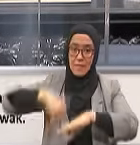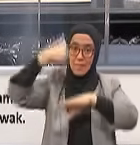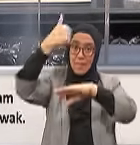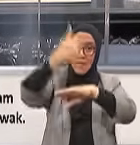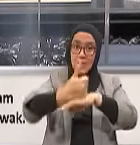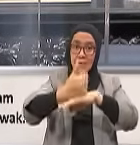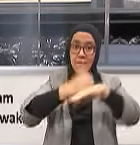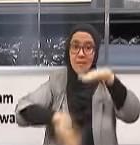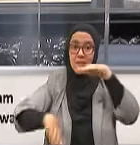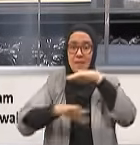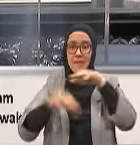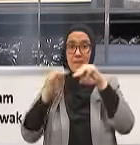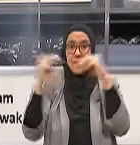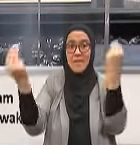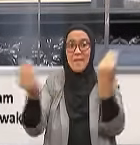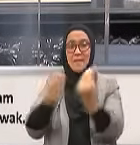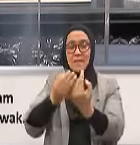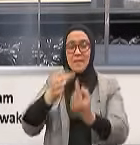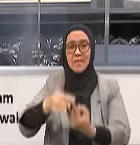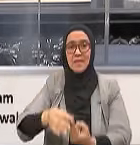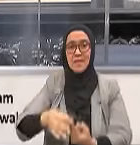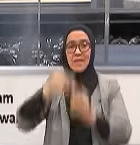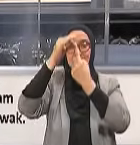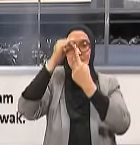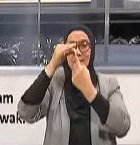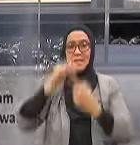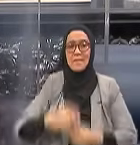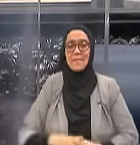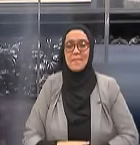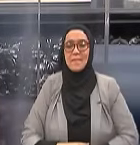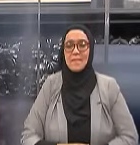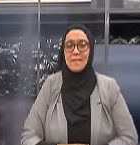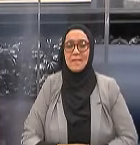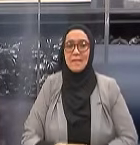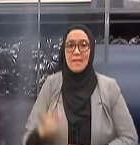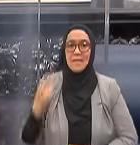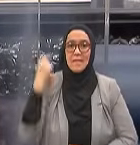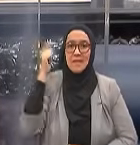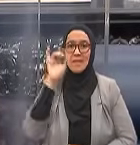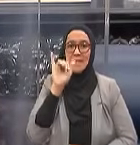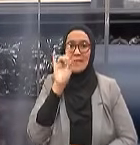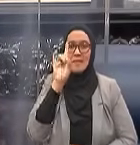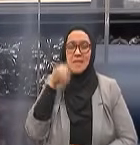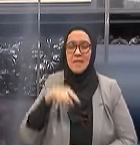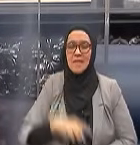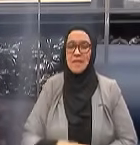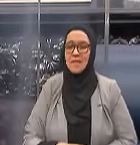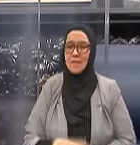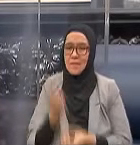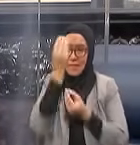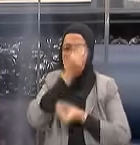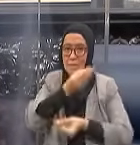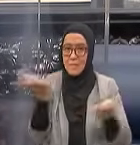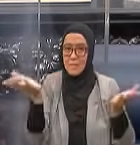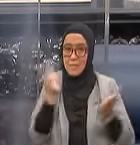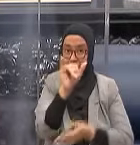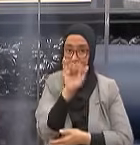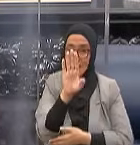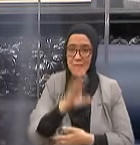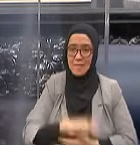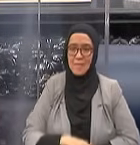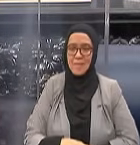dibawa Madjid Husen E63 transfer tua untuk hukuman alel yang